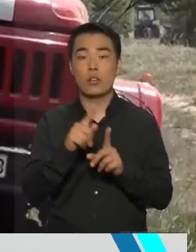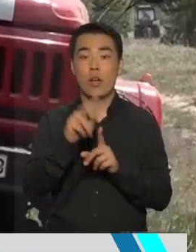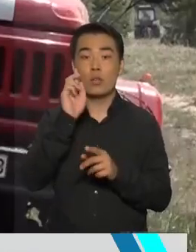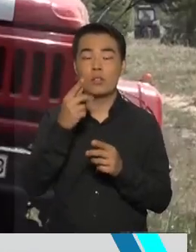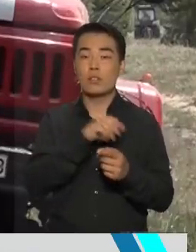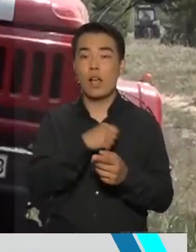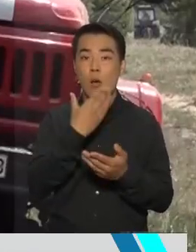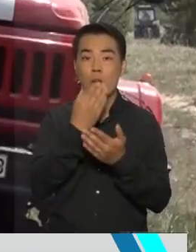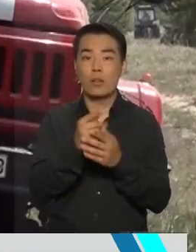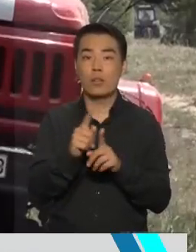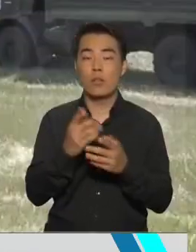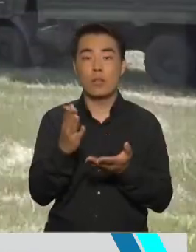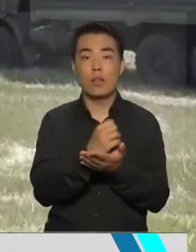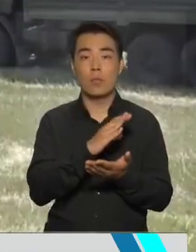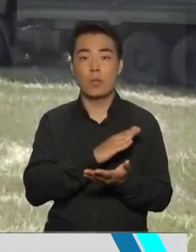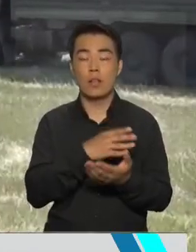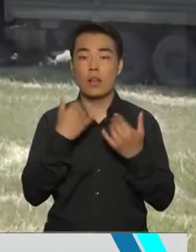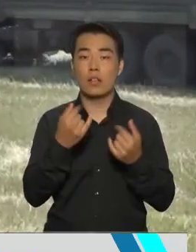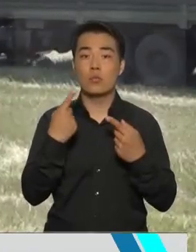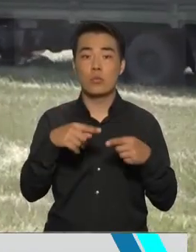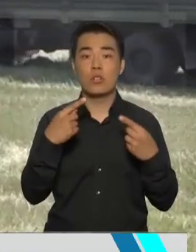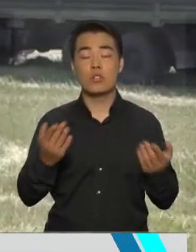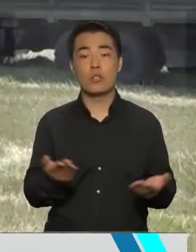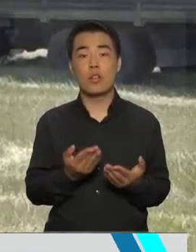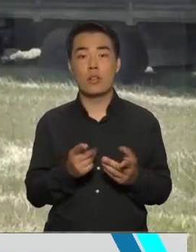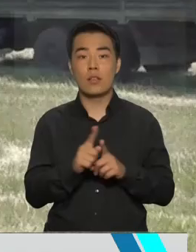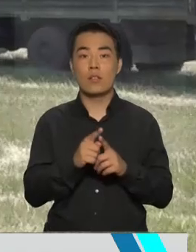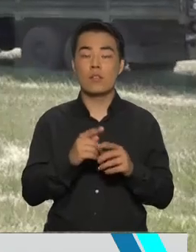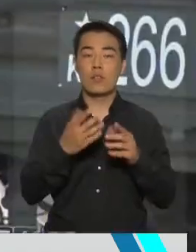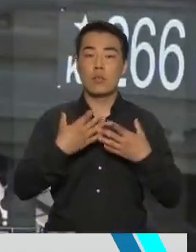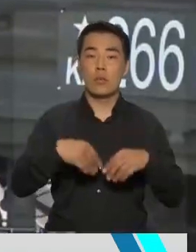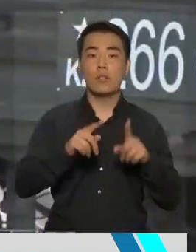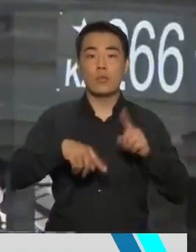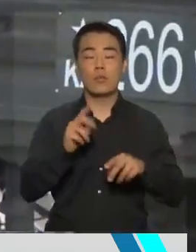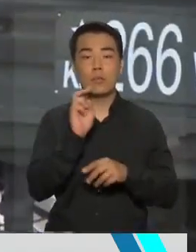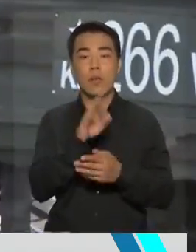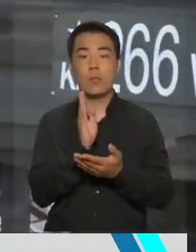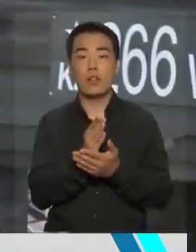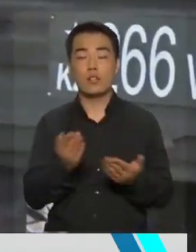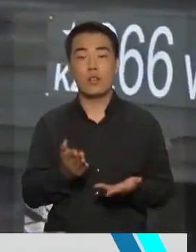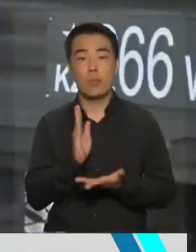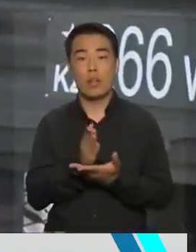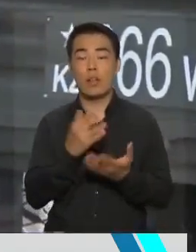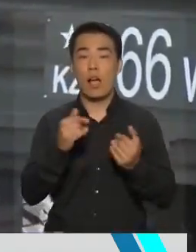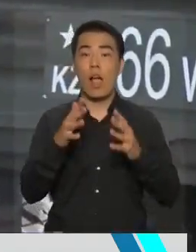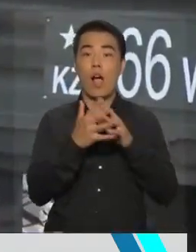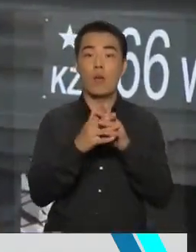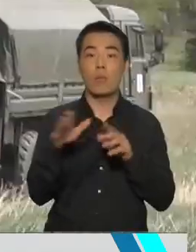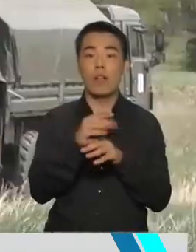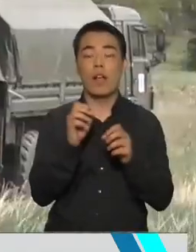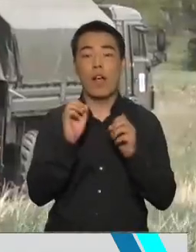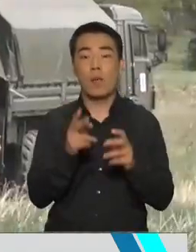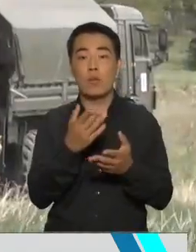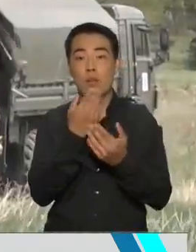өз бетінше эвакуацияланды. Олар басқа аймақта тұратын туған-туыс ағайындарын паналап отыр. Ал бос қалған ауылдарда тонау фактілерін болдырмас